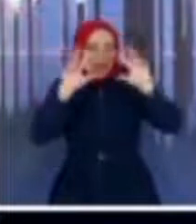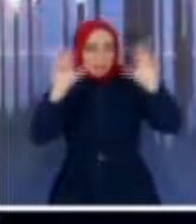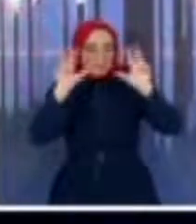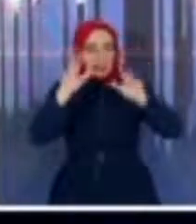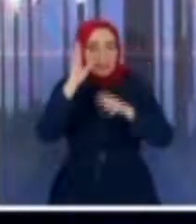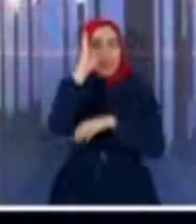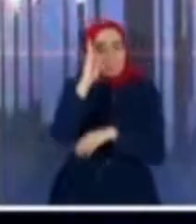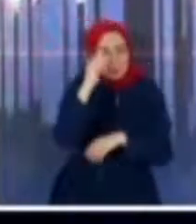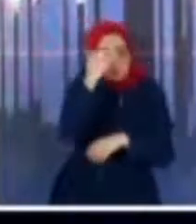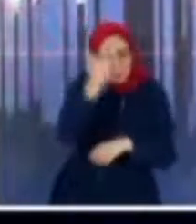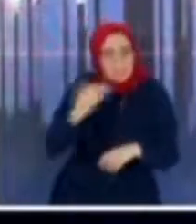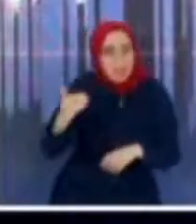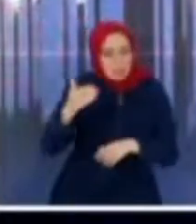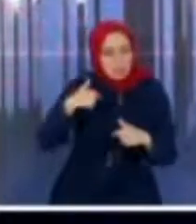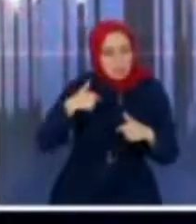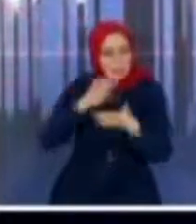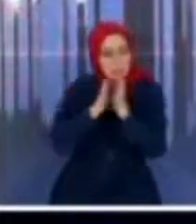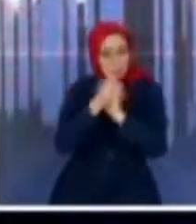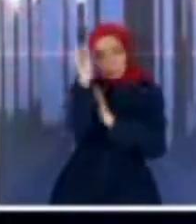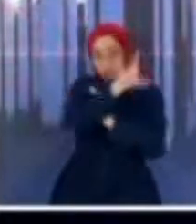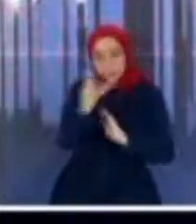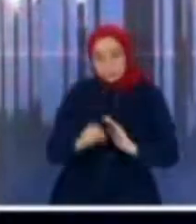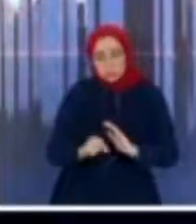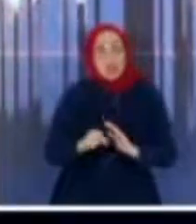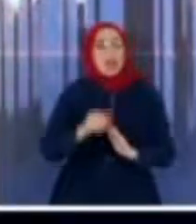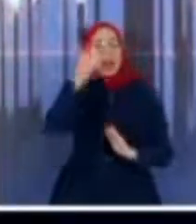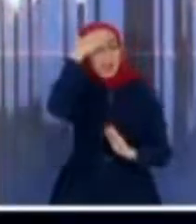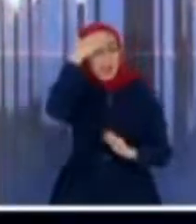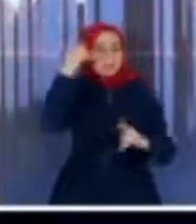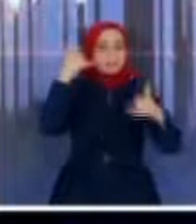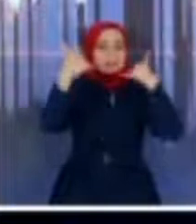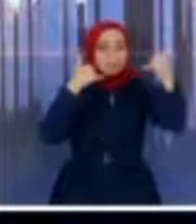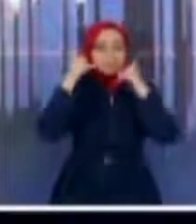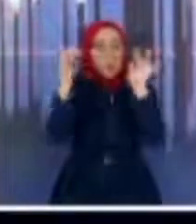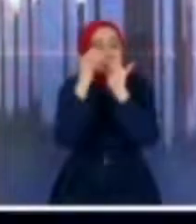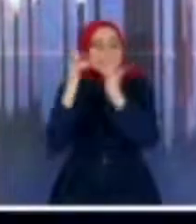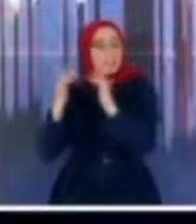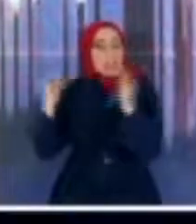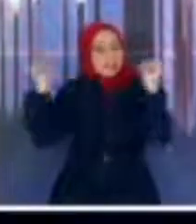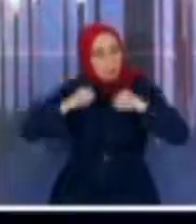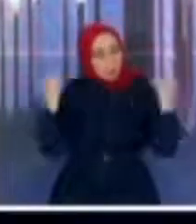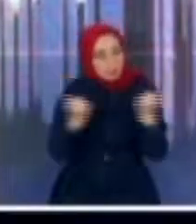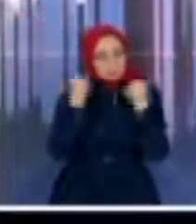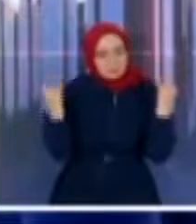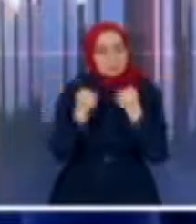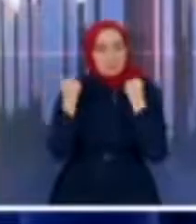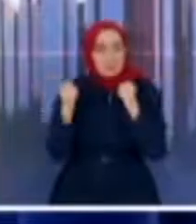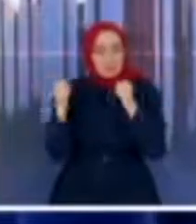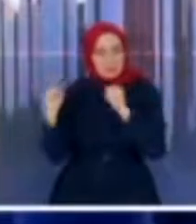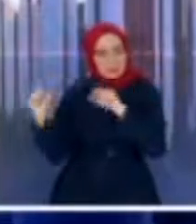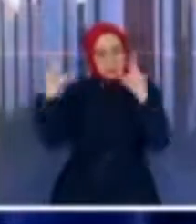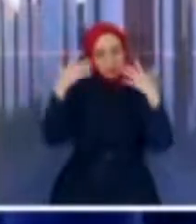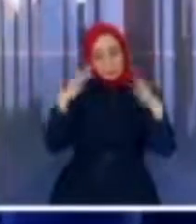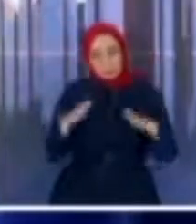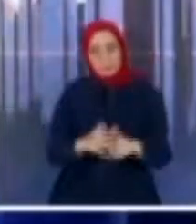معناها الخدمه نتاعنا اما على المستوى الوطني كانت فرصه كبيره مش الناس تعرفنا وتشوف بالحق الخدمه اللي نخدموا فيها. يعطيك الصحه ايمان شكرا